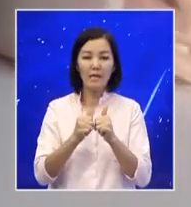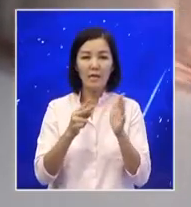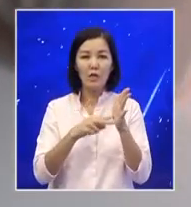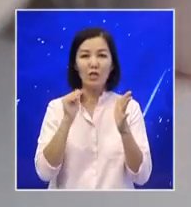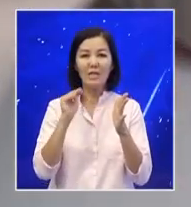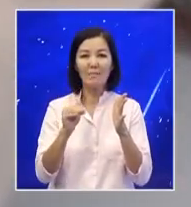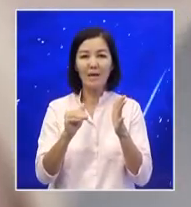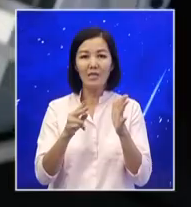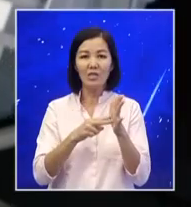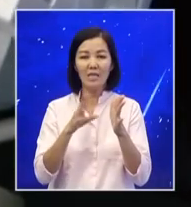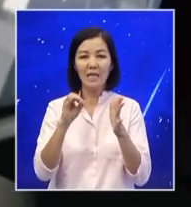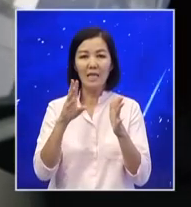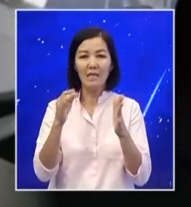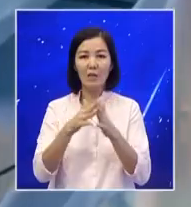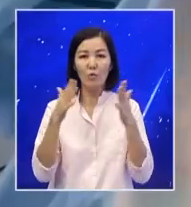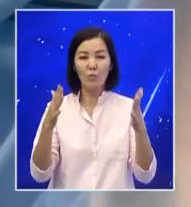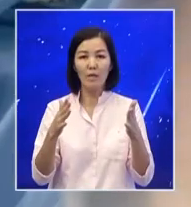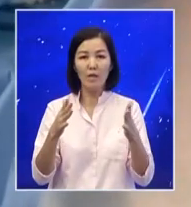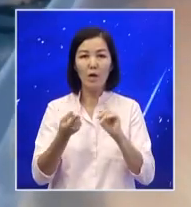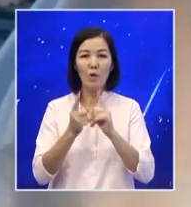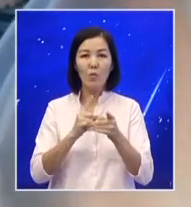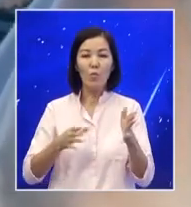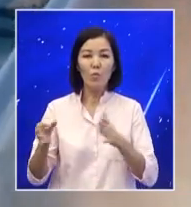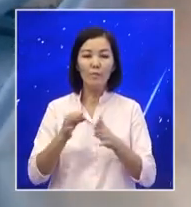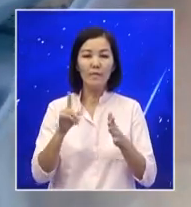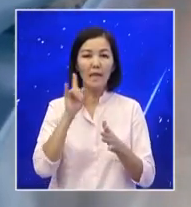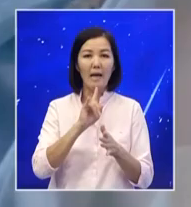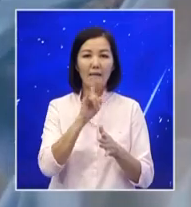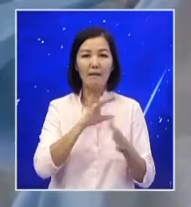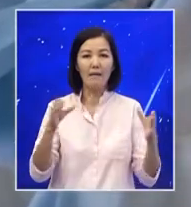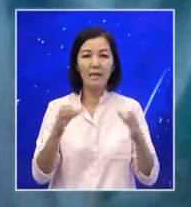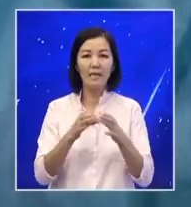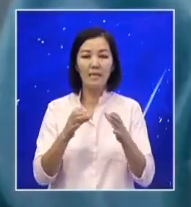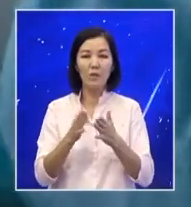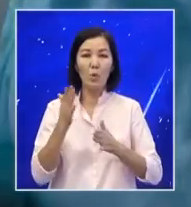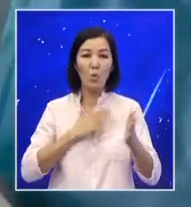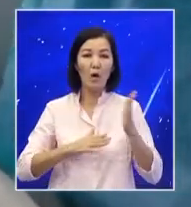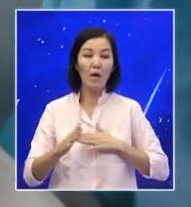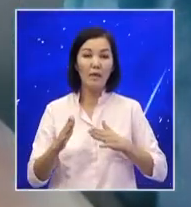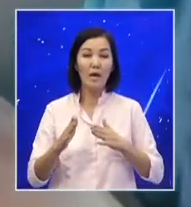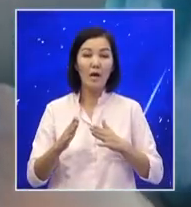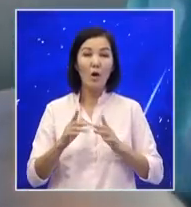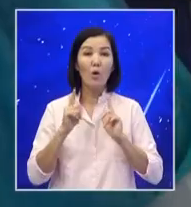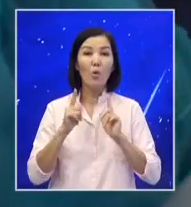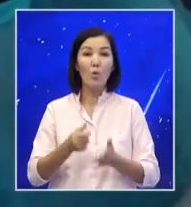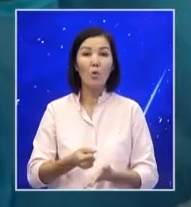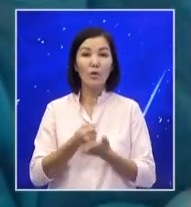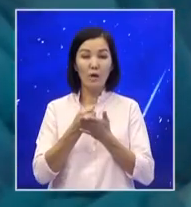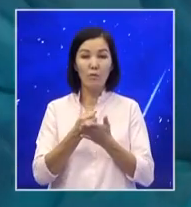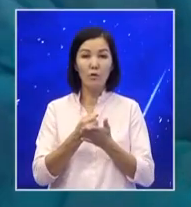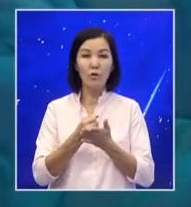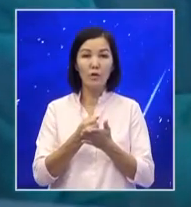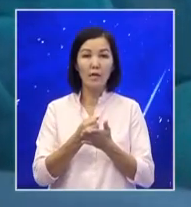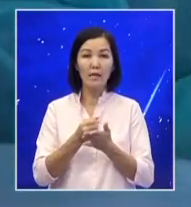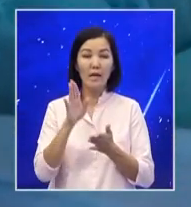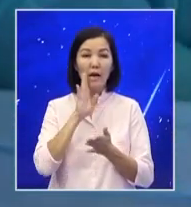7000-ға дейін, яғни 7 есеге көбейтпек. Бұл өзгерістерді облыстық аналар кеңесінің мүшелері қуана құптап отыр. Ұлағатты аналар бұл